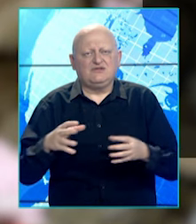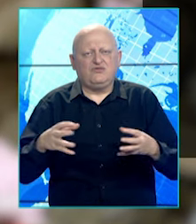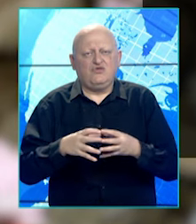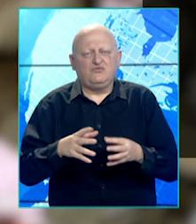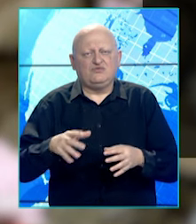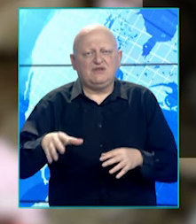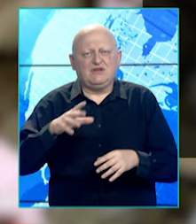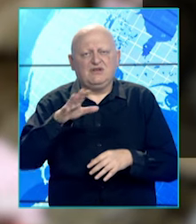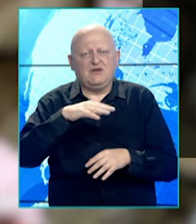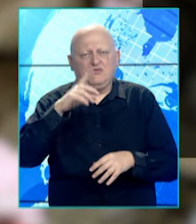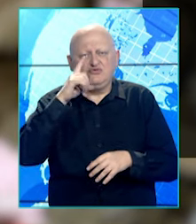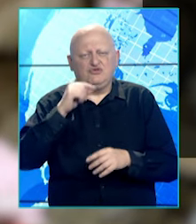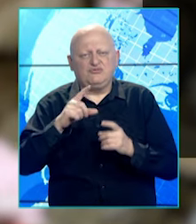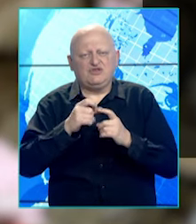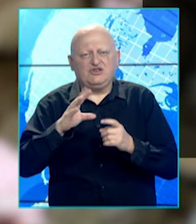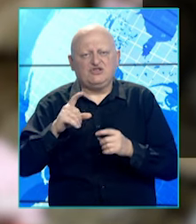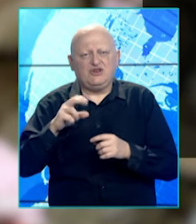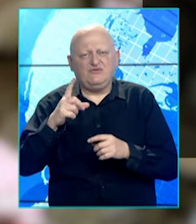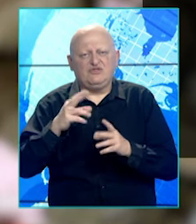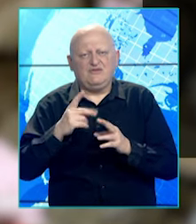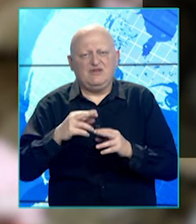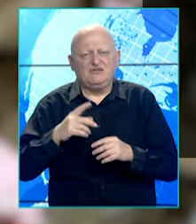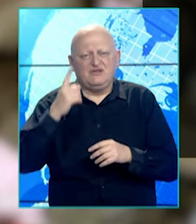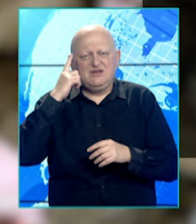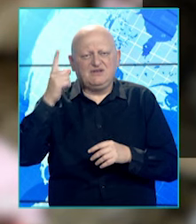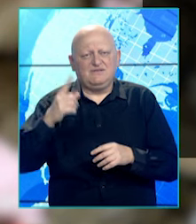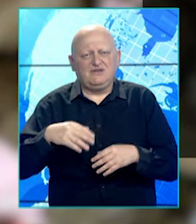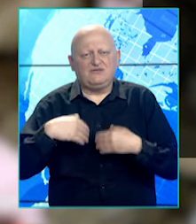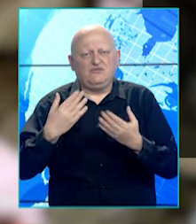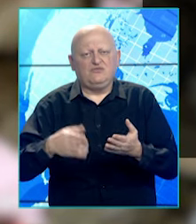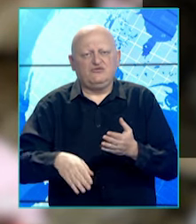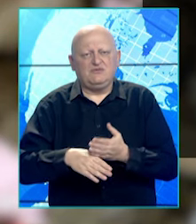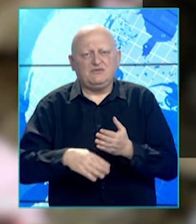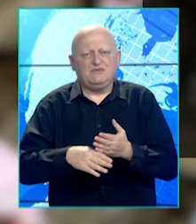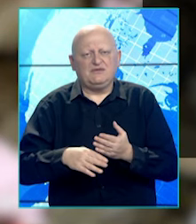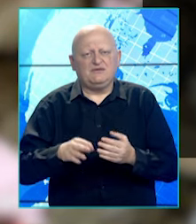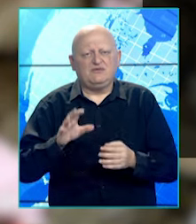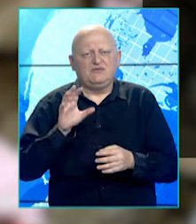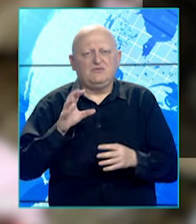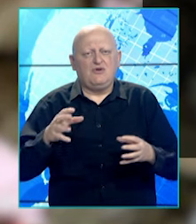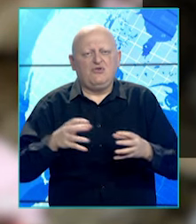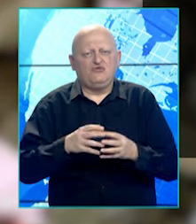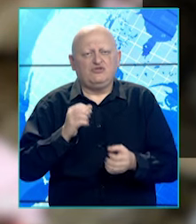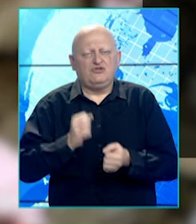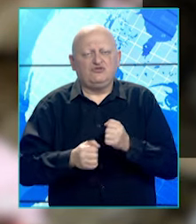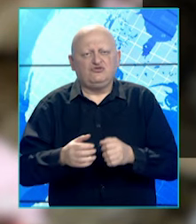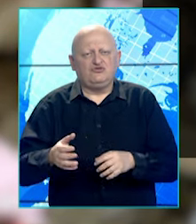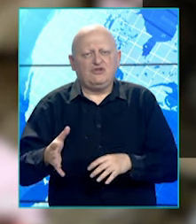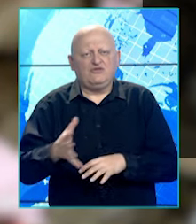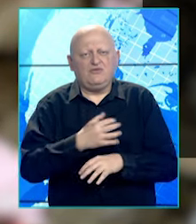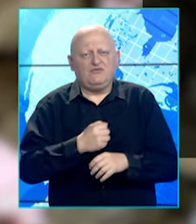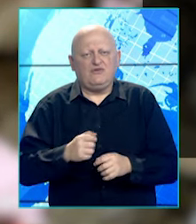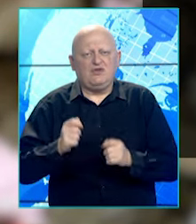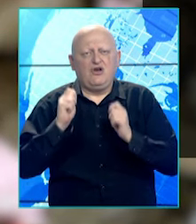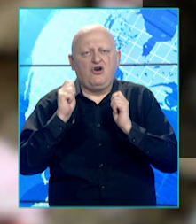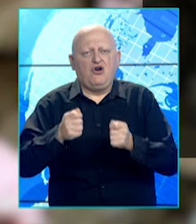policije Drinskog korpusa na području opština Šeković i Vlasenica svjesno pružili pomoć pripadnicima udruženog